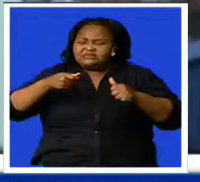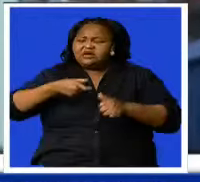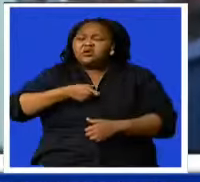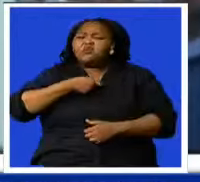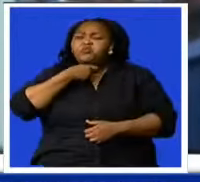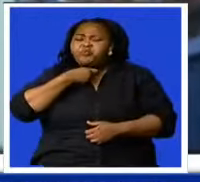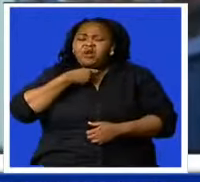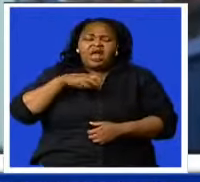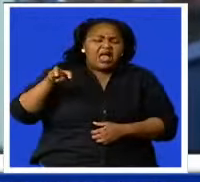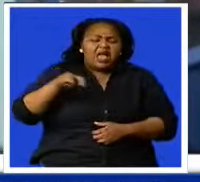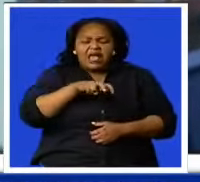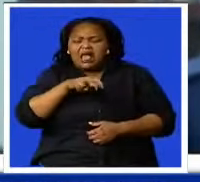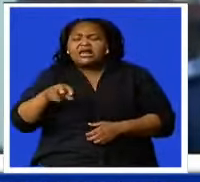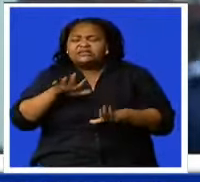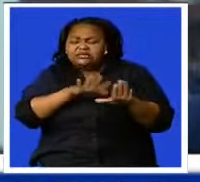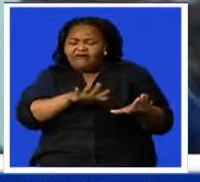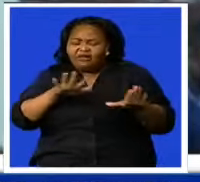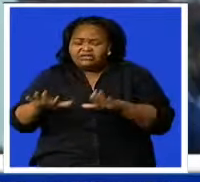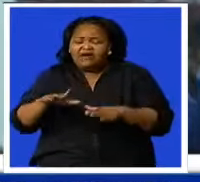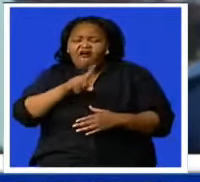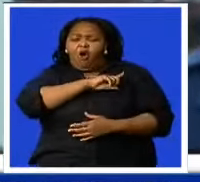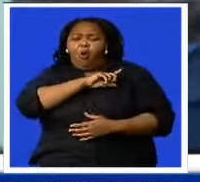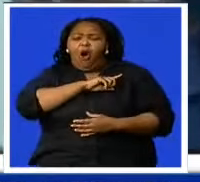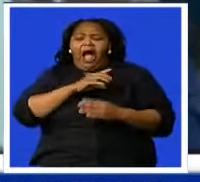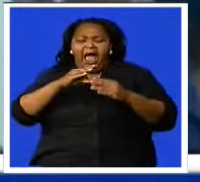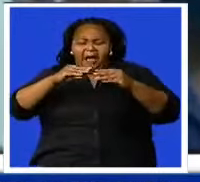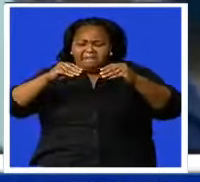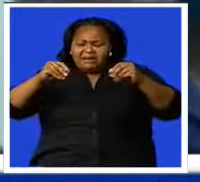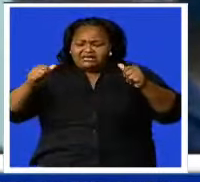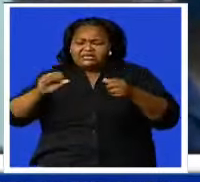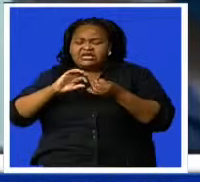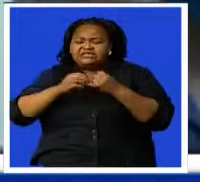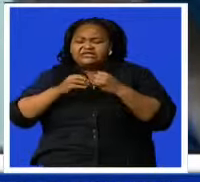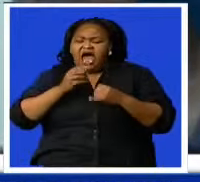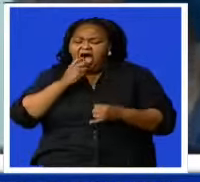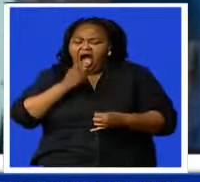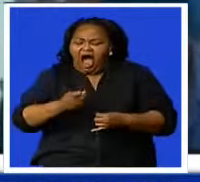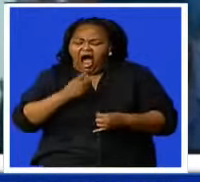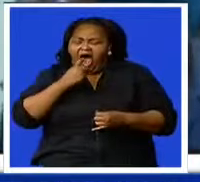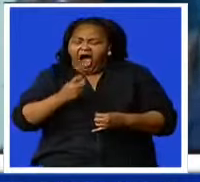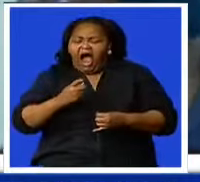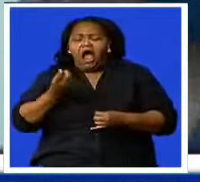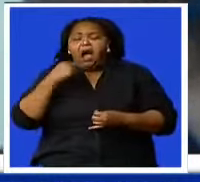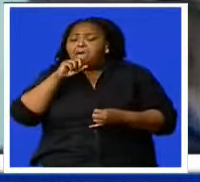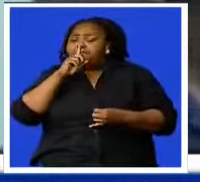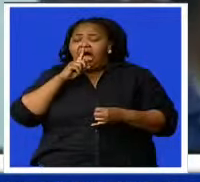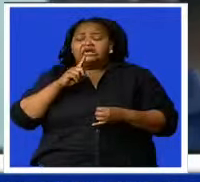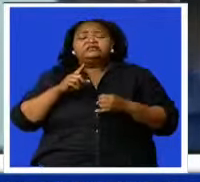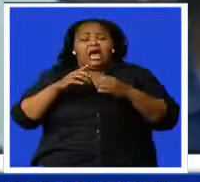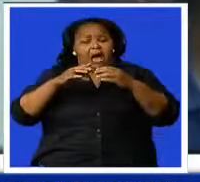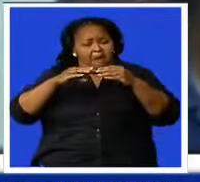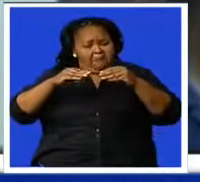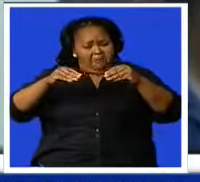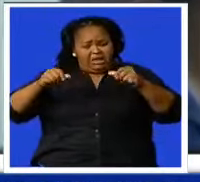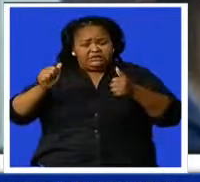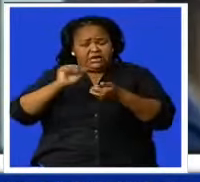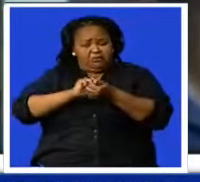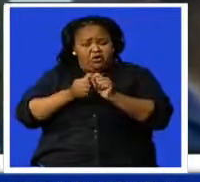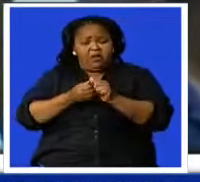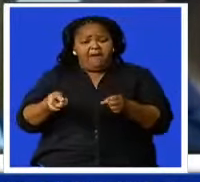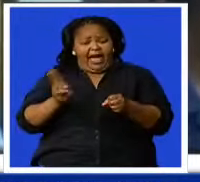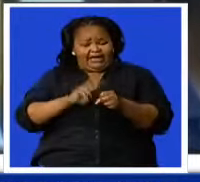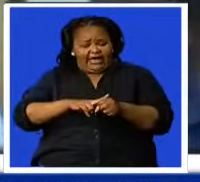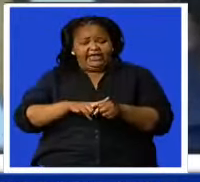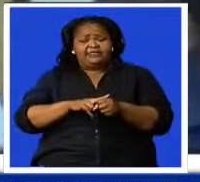ngathi sibheka kuphi le nkukhu. Ngokuthi kugcwele plastiki baselikhipha lisaphuma iplastiki. Akusaphefumuleki emaplastiki abalimadele